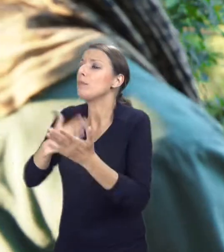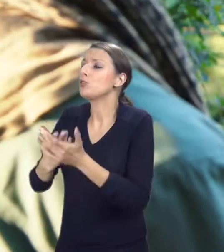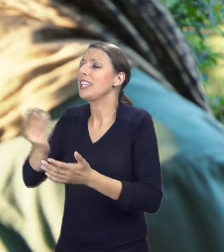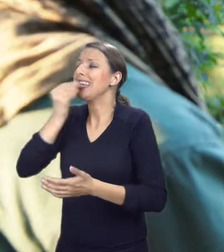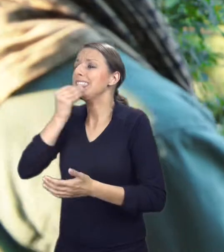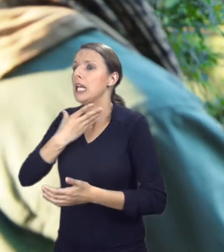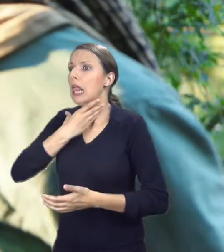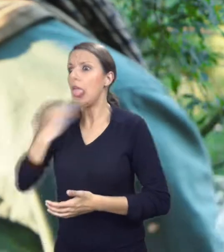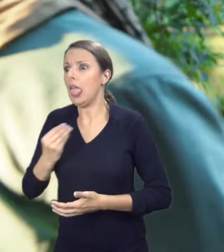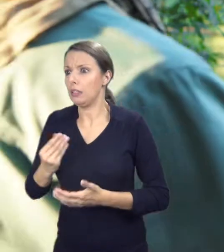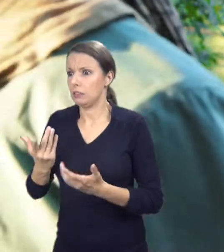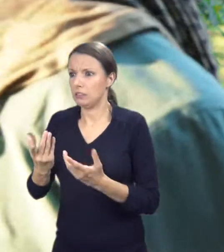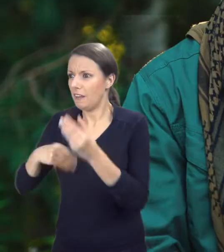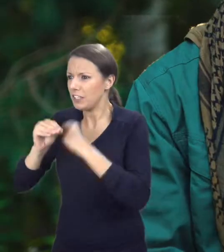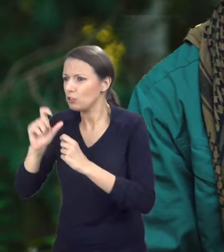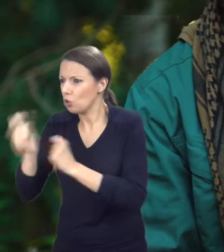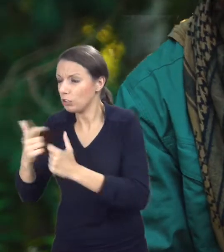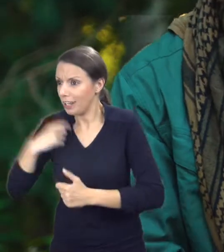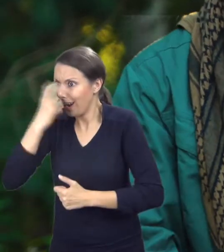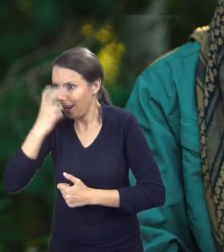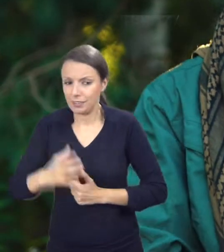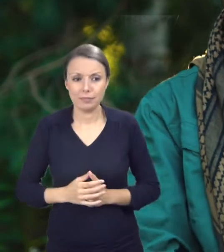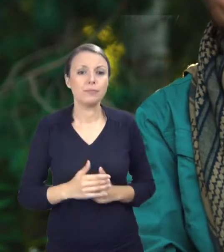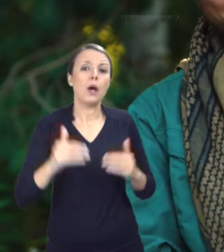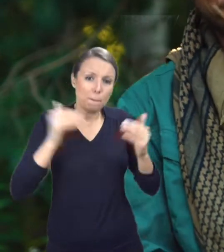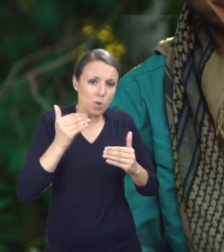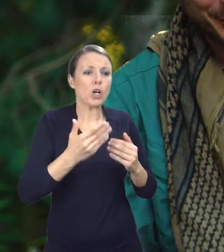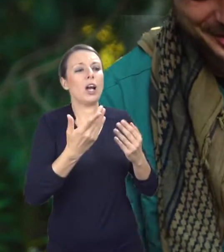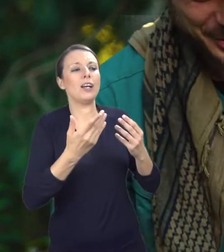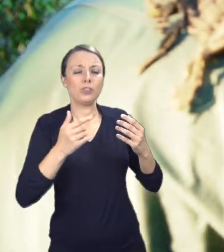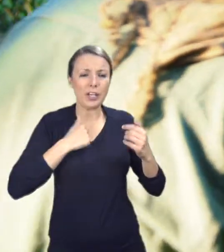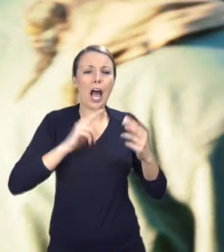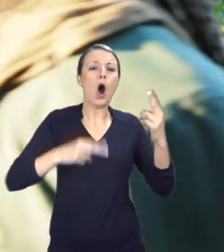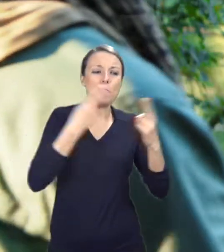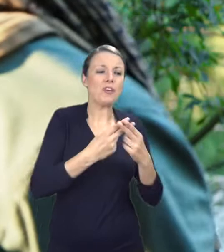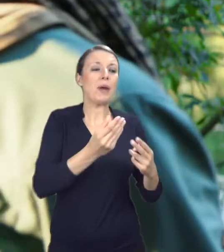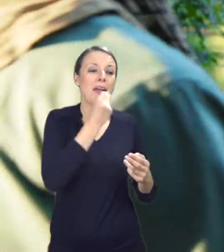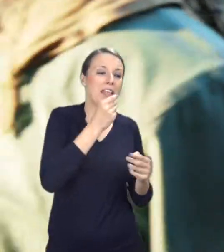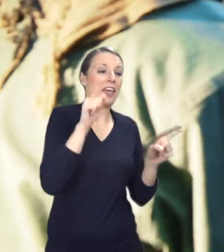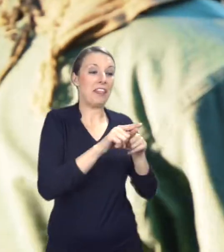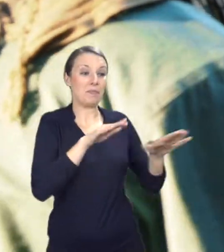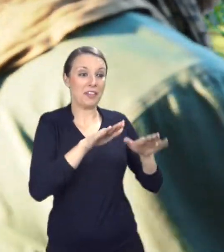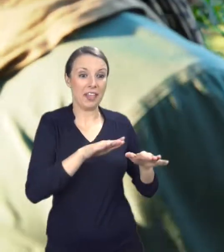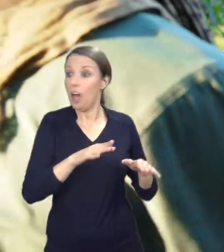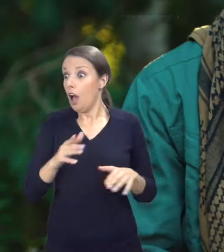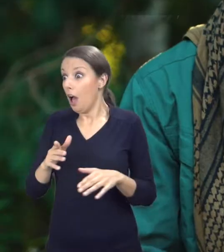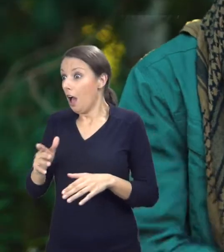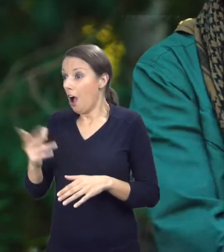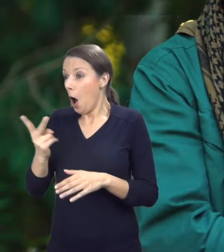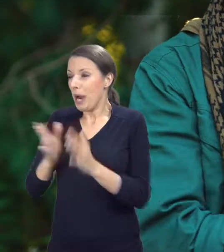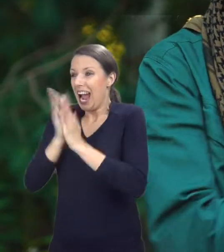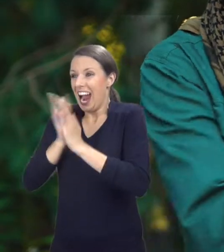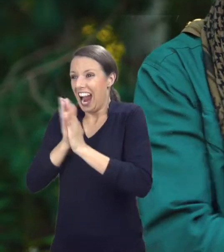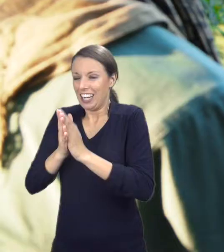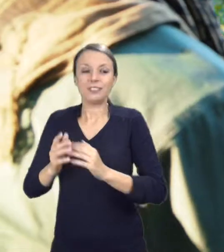jadłeś. O, to strasznie jestem ciekawa. Jest, no mogę ci odpowiedzieć i o miejscu, i o jedzeniu. Jedno, no tak. I drugie, proszę. Jedno i drugie, tylko myślę, że jedno to